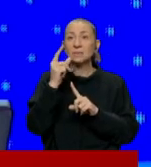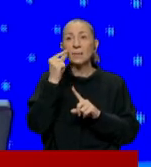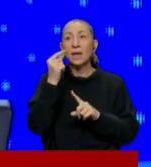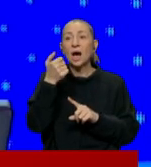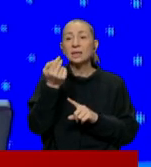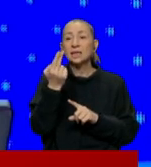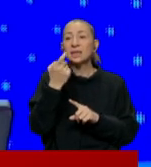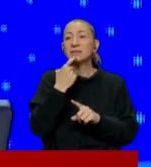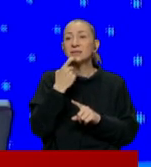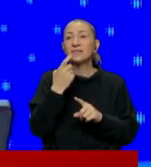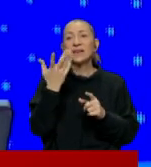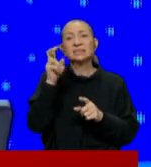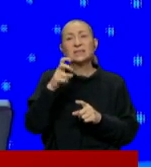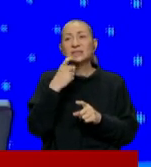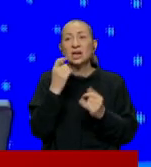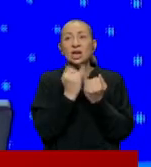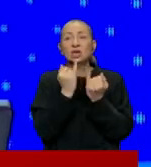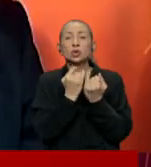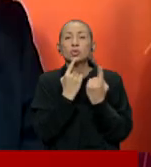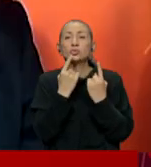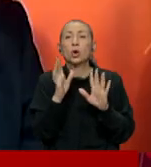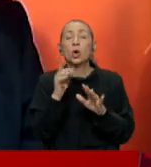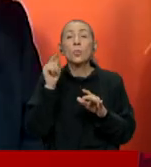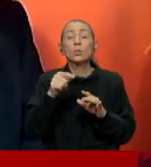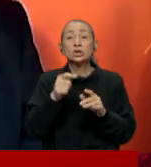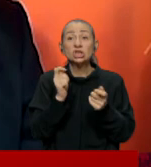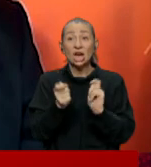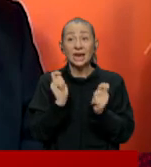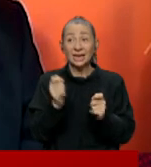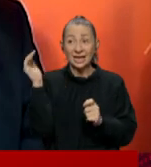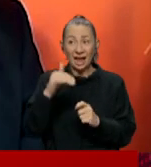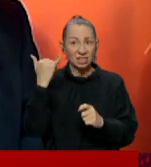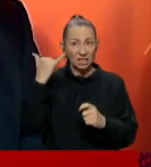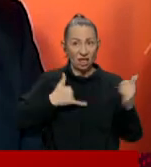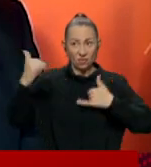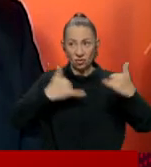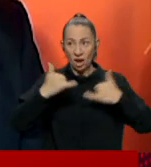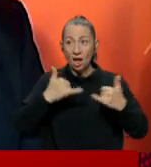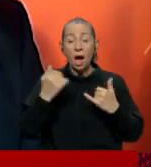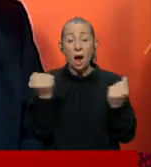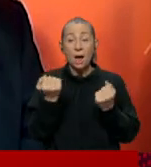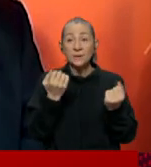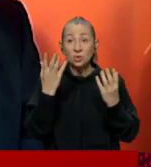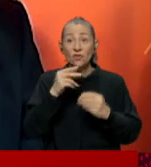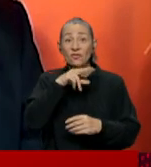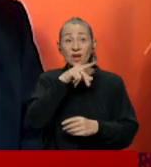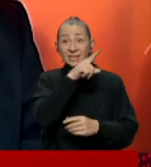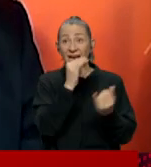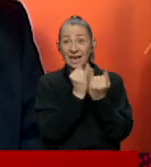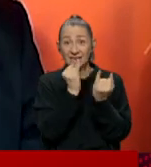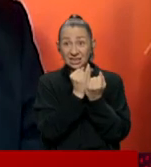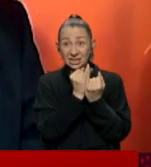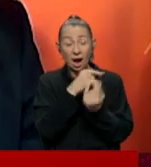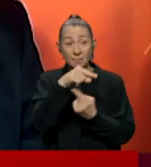yaklaşık 6-7 yıldır veya 8 yıldır kardeşiyle konuşmuyor. Bugün Çankırı'dan gelen telefonlar, araması olan Fransa'daki